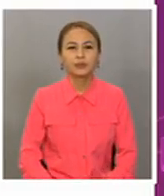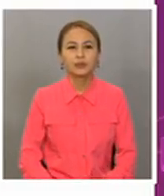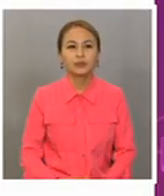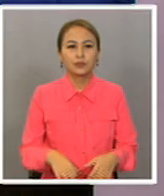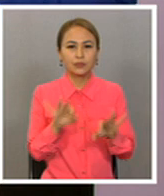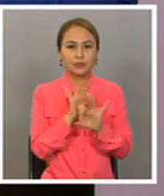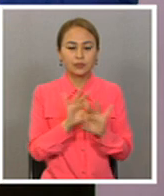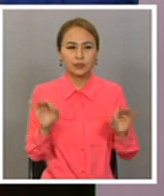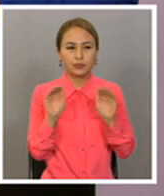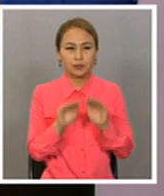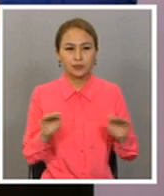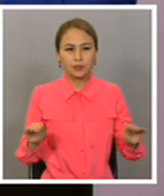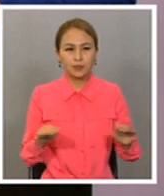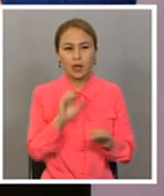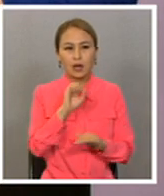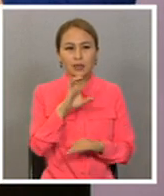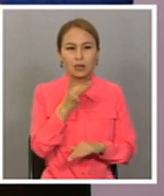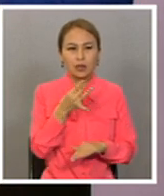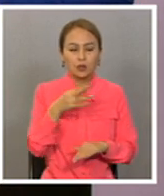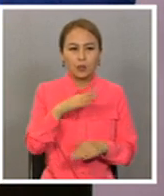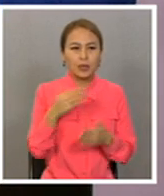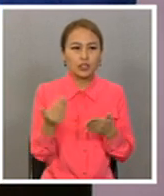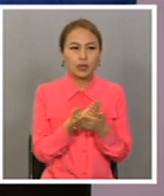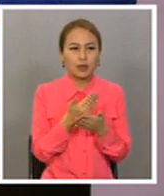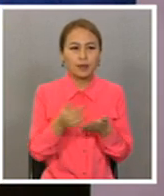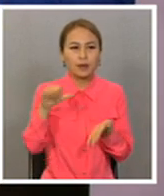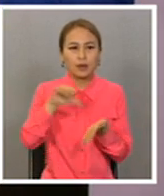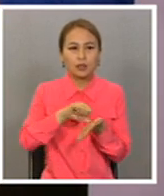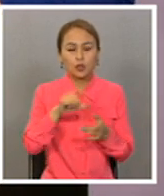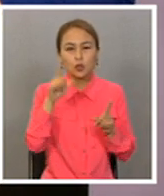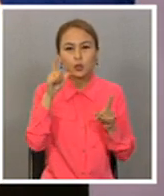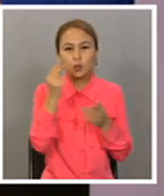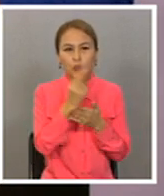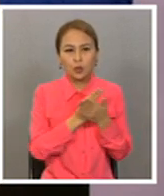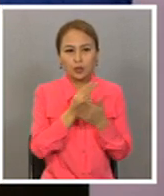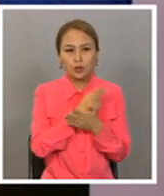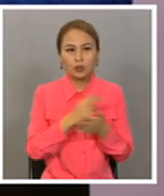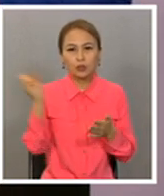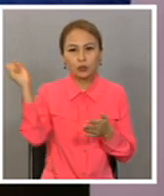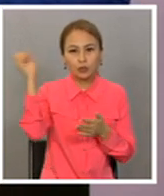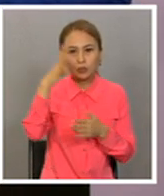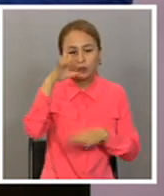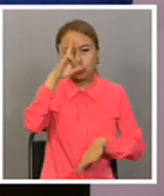Жарайсыңдар балалар. Астрономиялық жаңалыққа қатысты сюреттер күн мен түн,